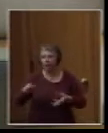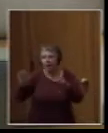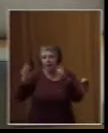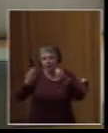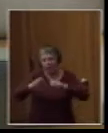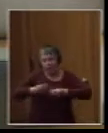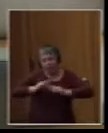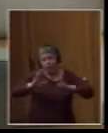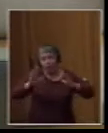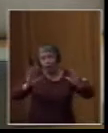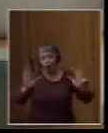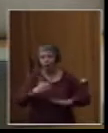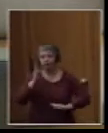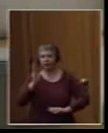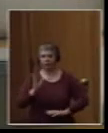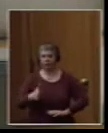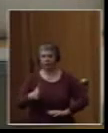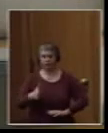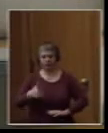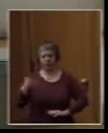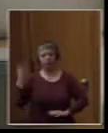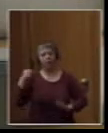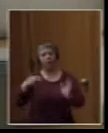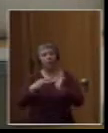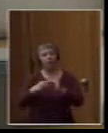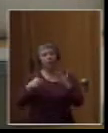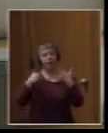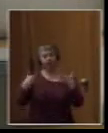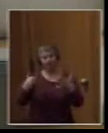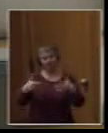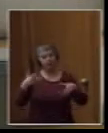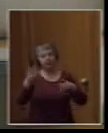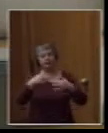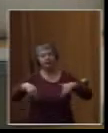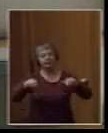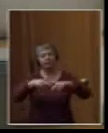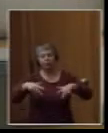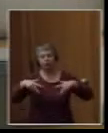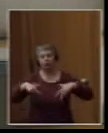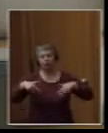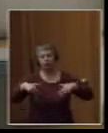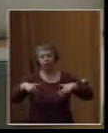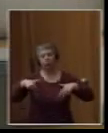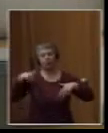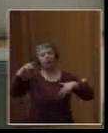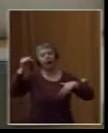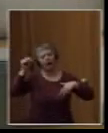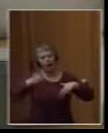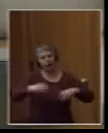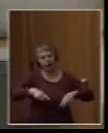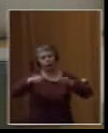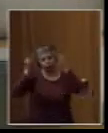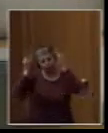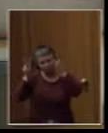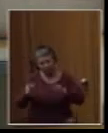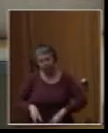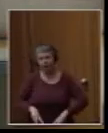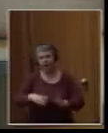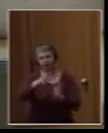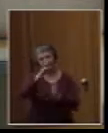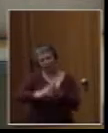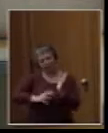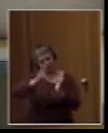2006, το Συμβούλιο των Υπουργών, ενέκρινε το σχέδιο δράση για την αναπηρία και το οποίο αποτελεί το πρώτο κείμενο στην ιστορία που πηγάζει από διεθνή